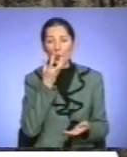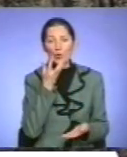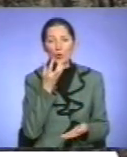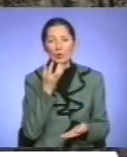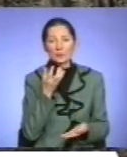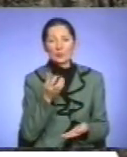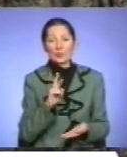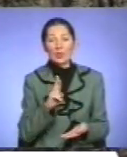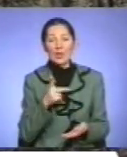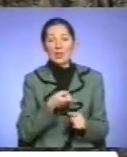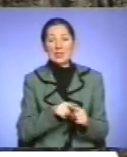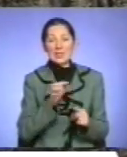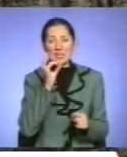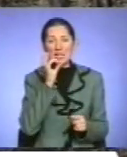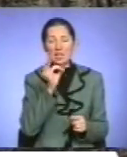сказати,